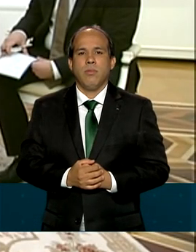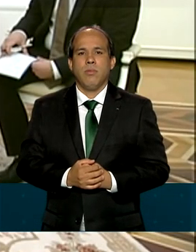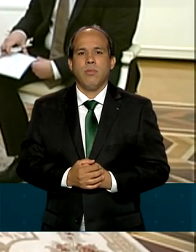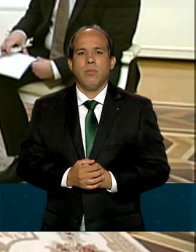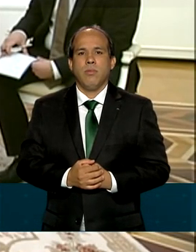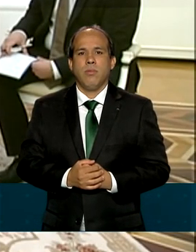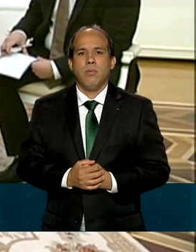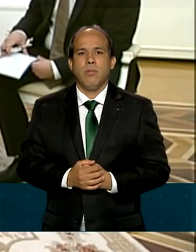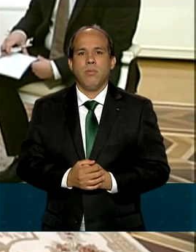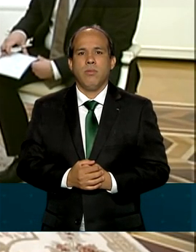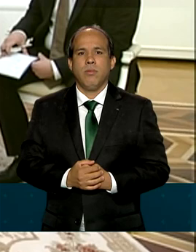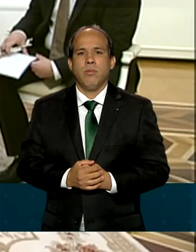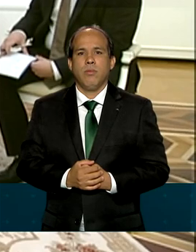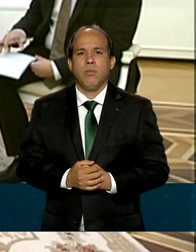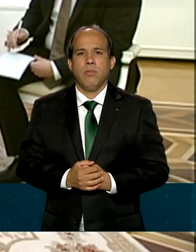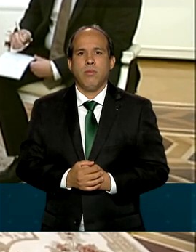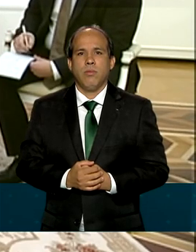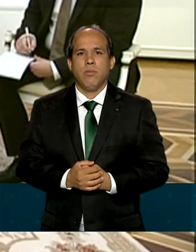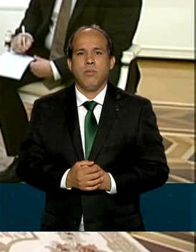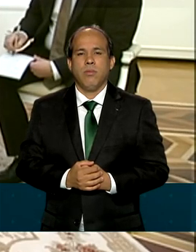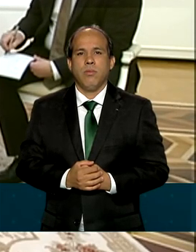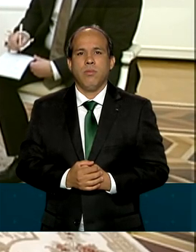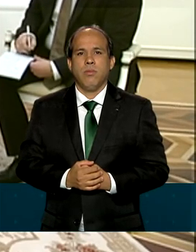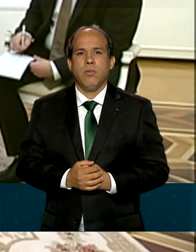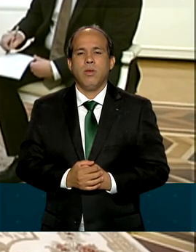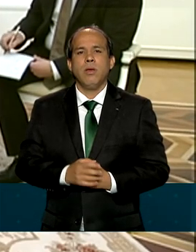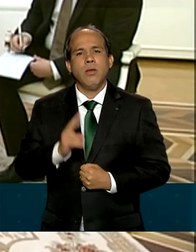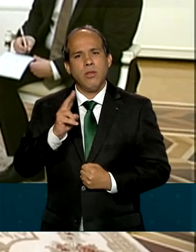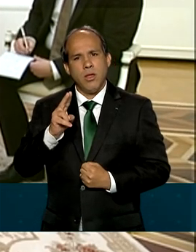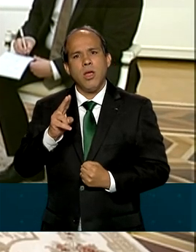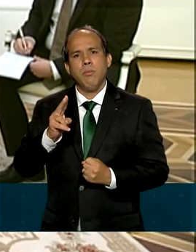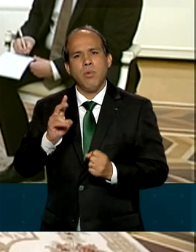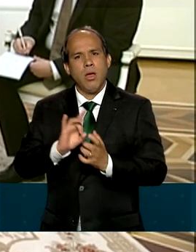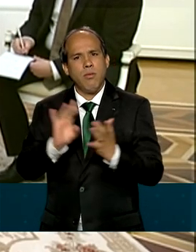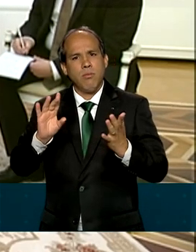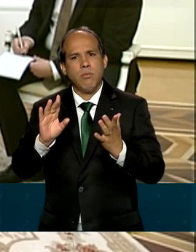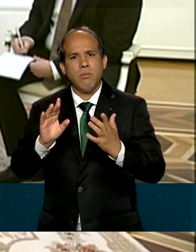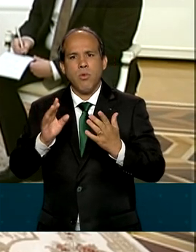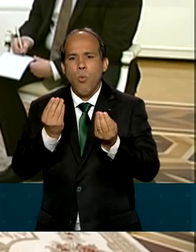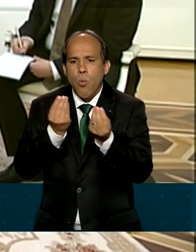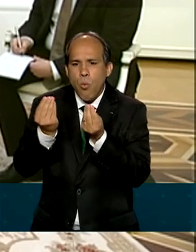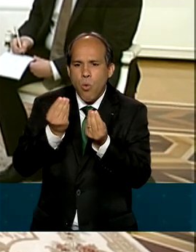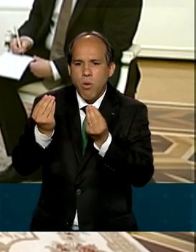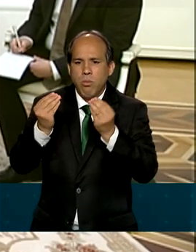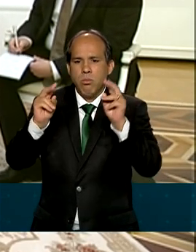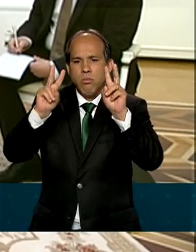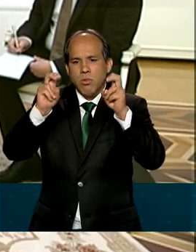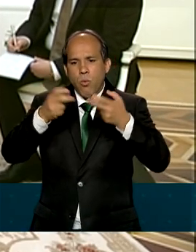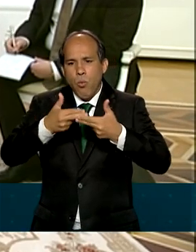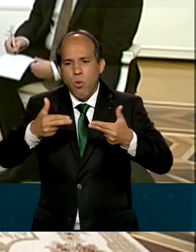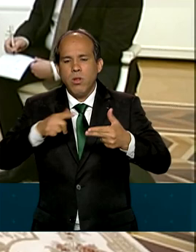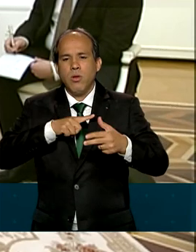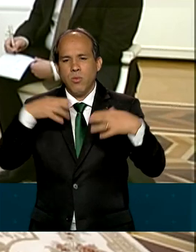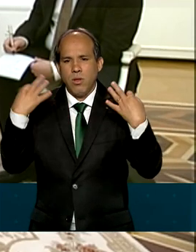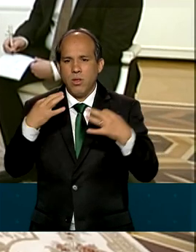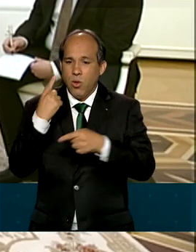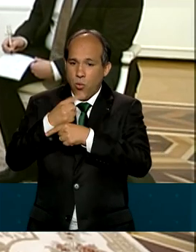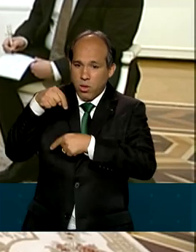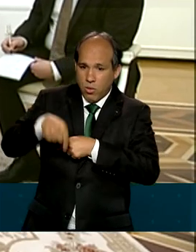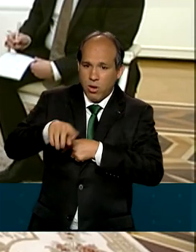Там estamos à disposição e tenho certeza que esse encontro será muito produtivo para os nossos